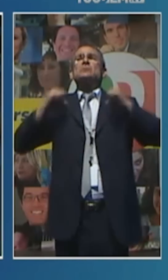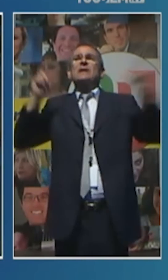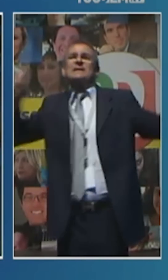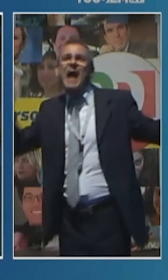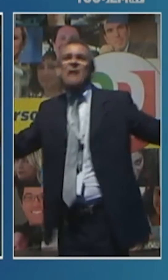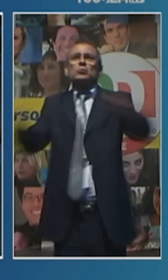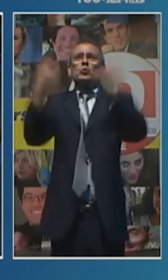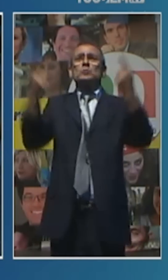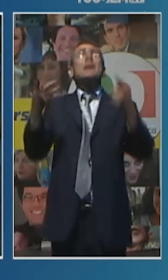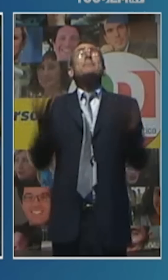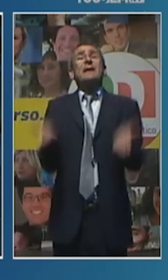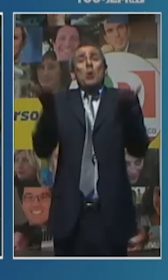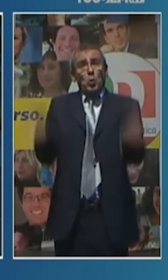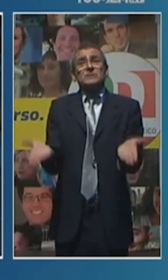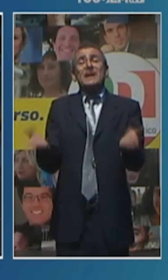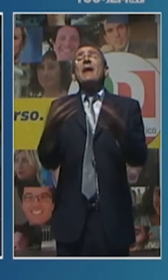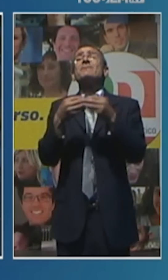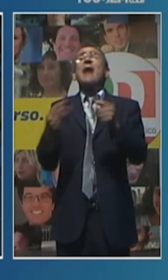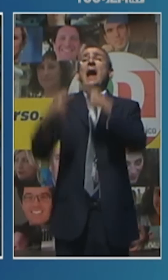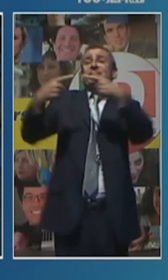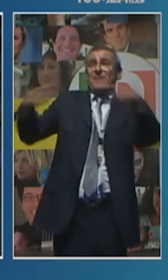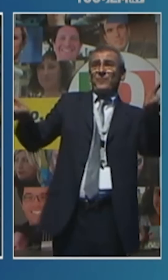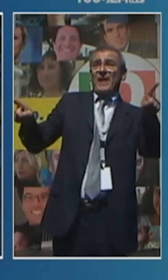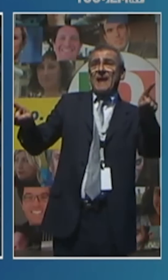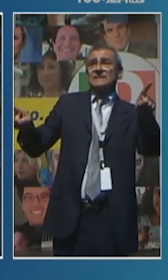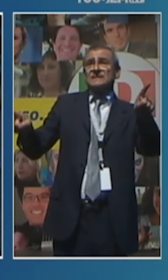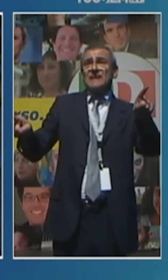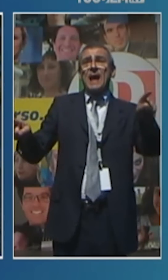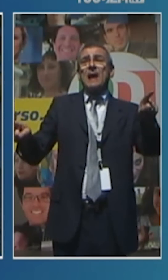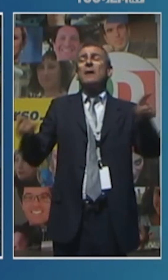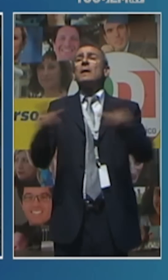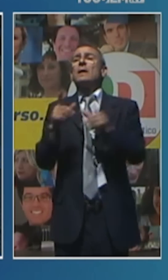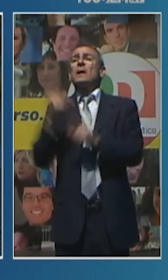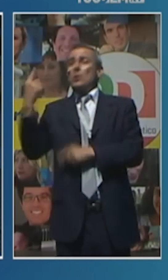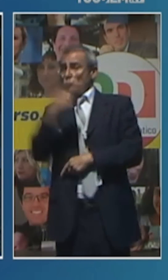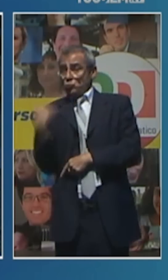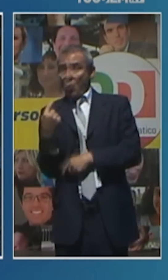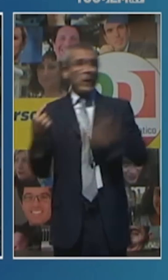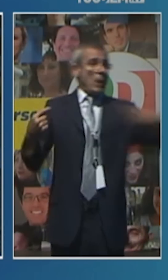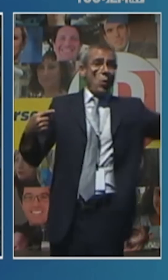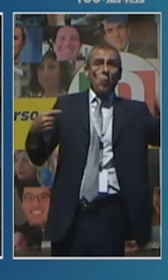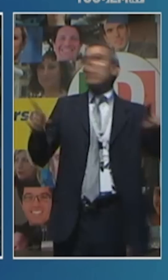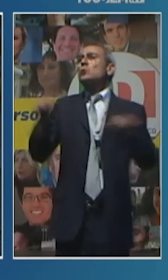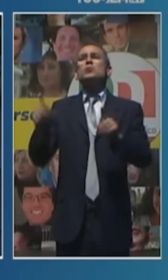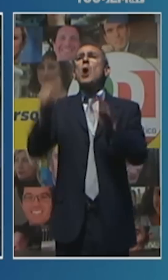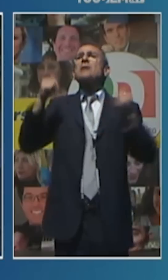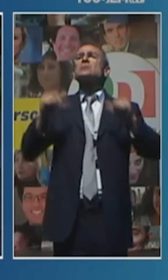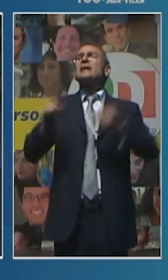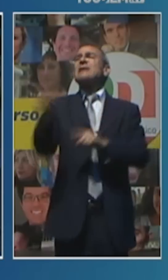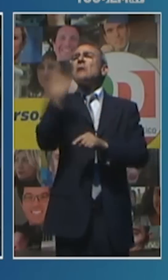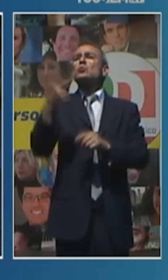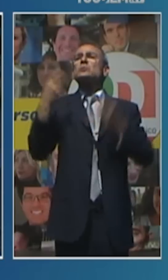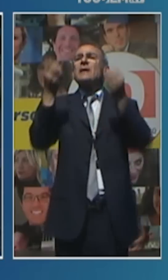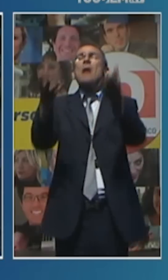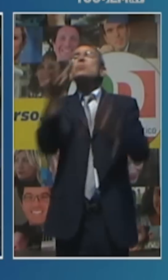segna la profonda differenza tra noi e loro. Noi non vogliamo dare a tutti il reddito di cittadinanza, noi vogliamo dare a tutti